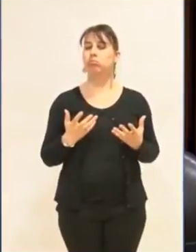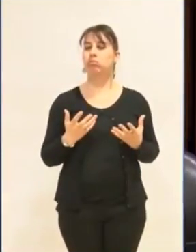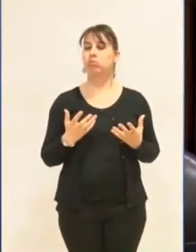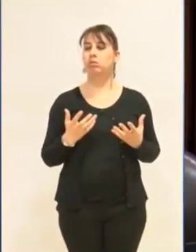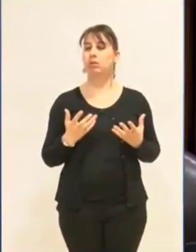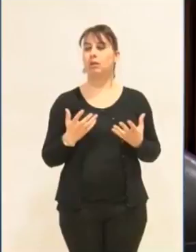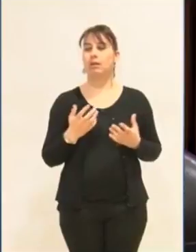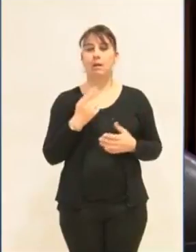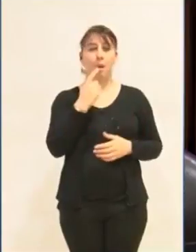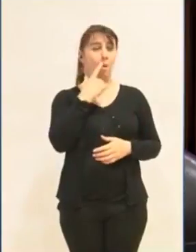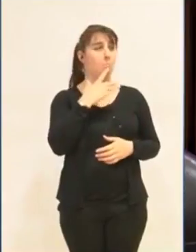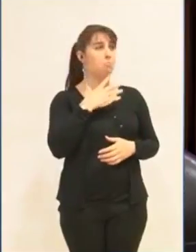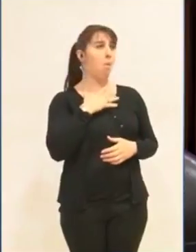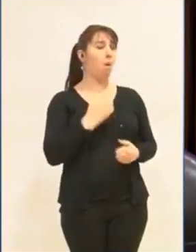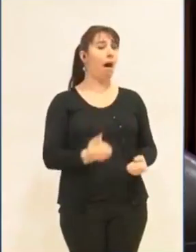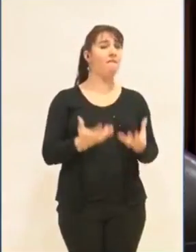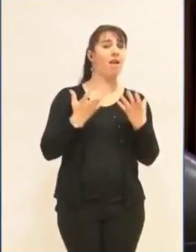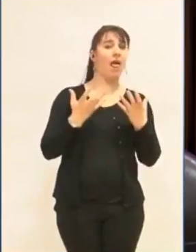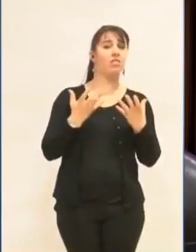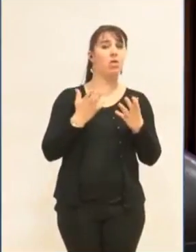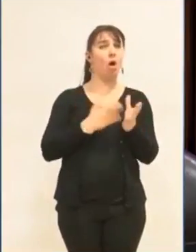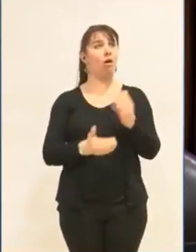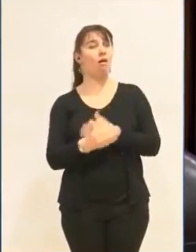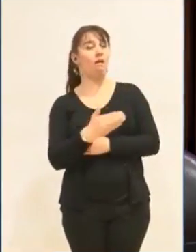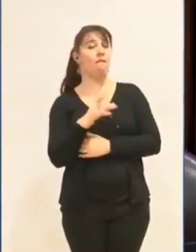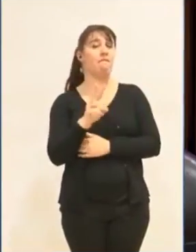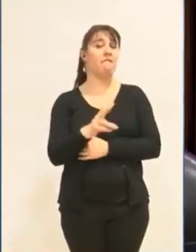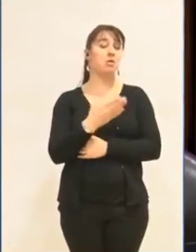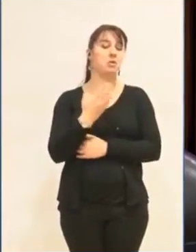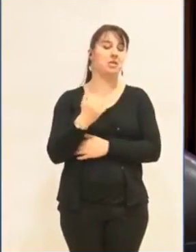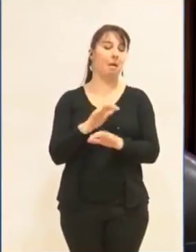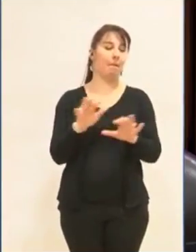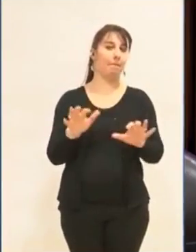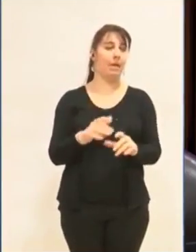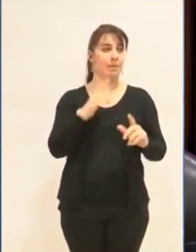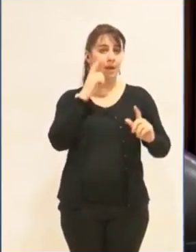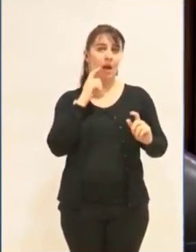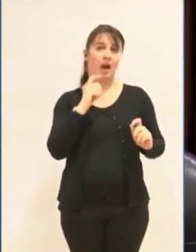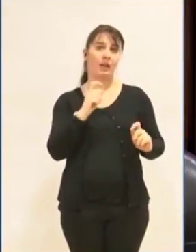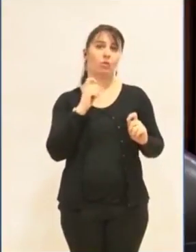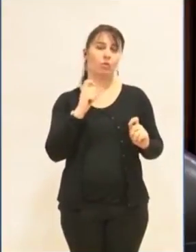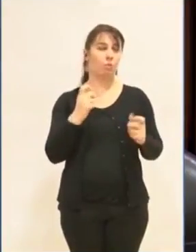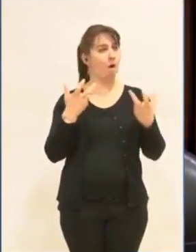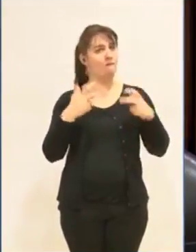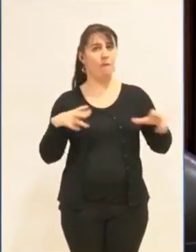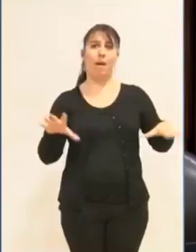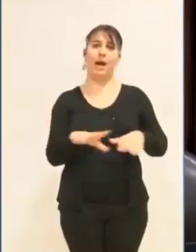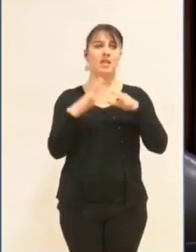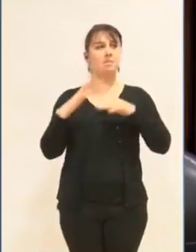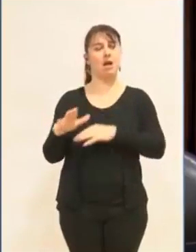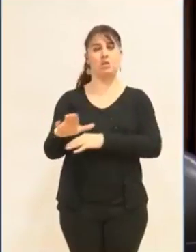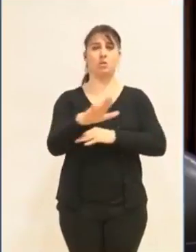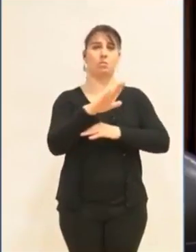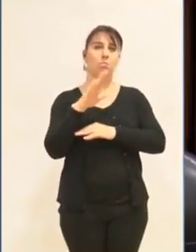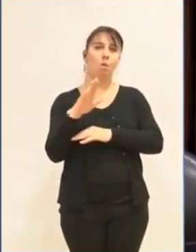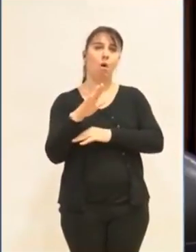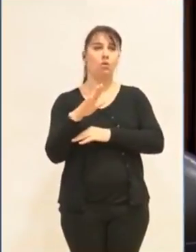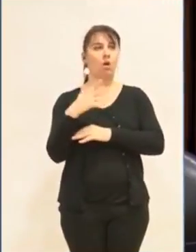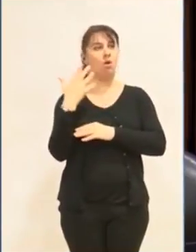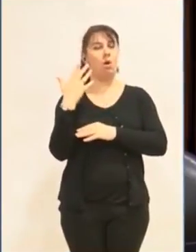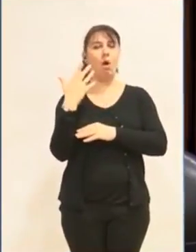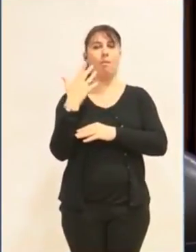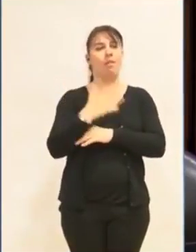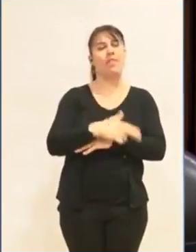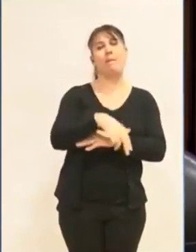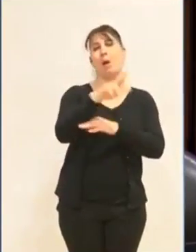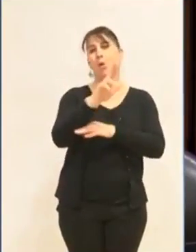que je ne considère pas comme révélateur, on verra bien, faisons attention aussi qu'on ne donne pas l'impression, par une démagogie un peu